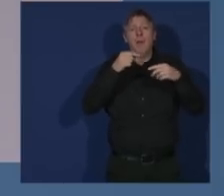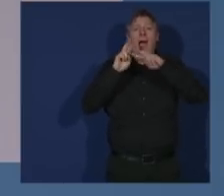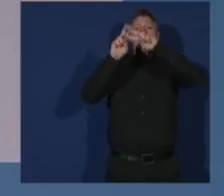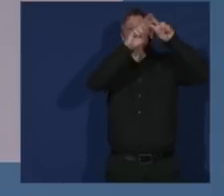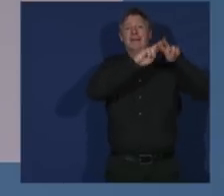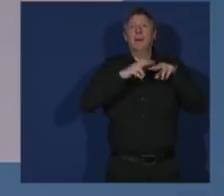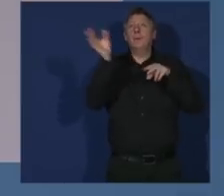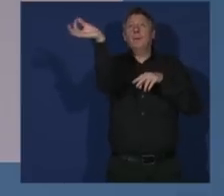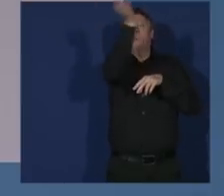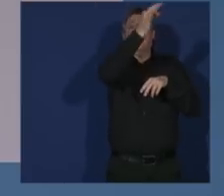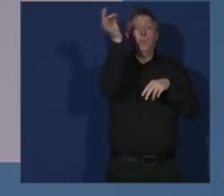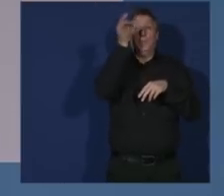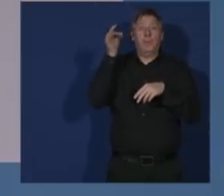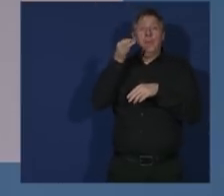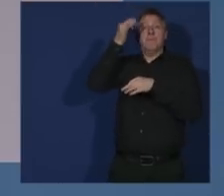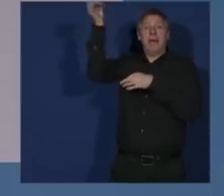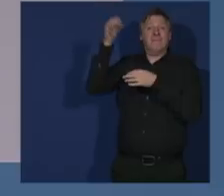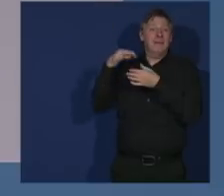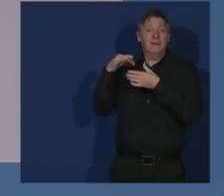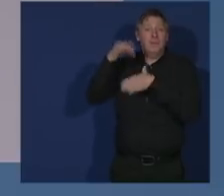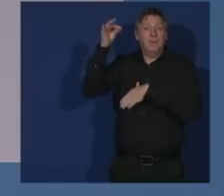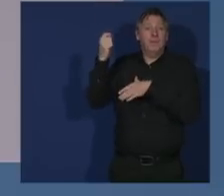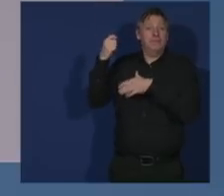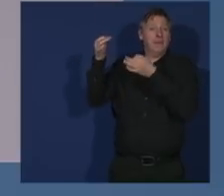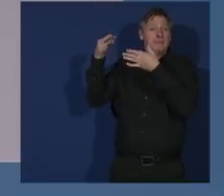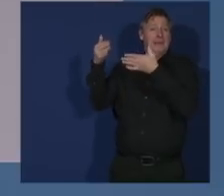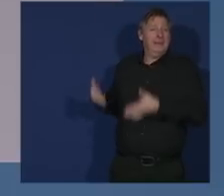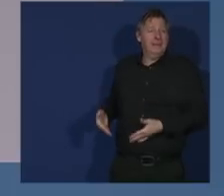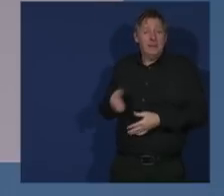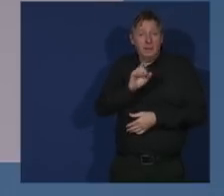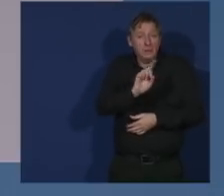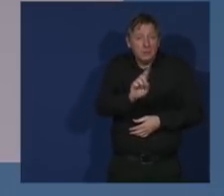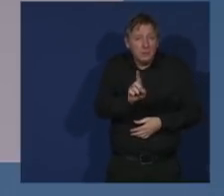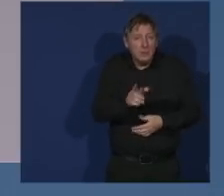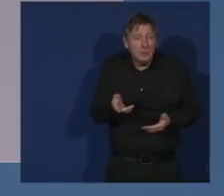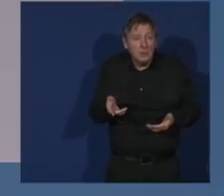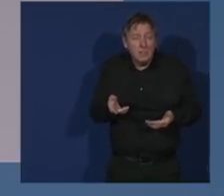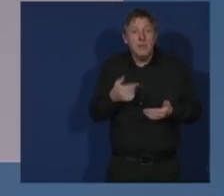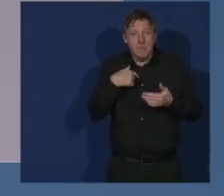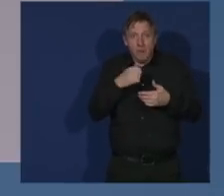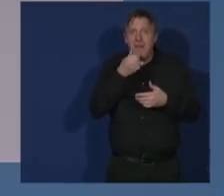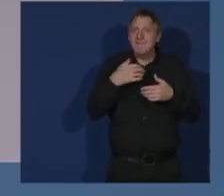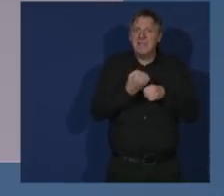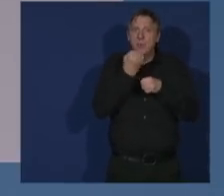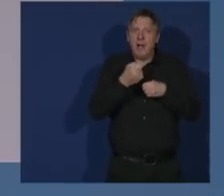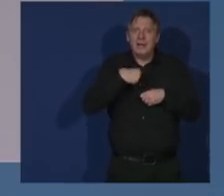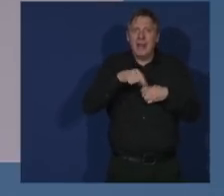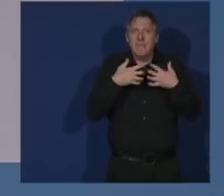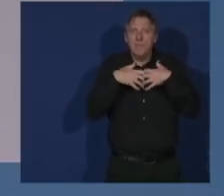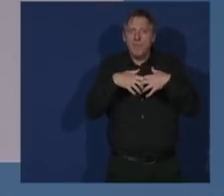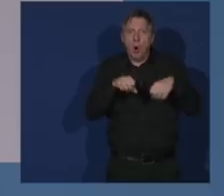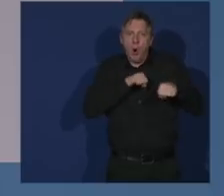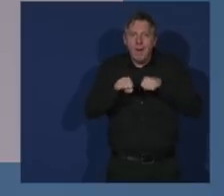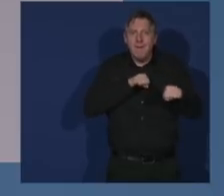non. La première raison de notre victoire, c'était notre mouvement. Et notre mouvement, ce sont